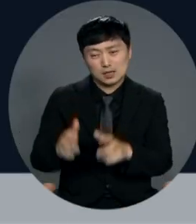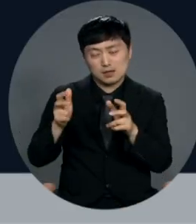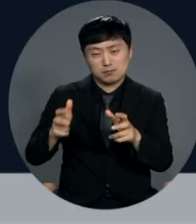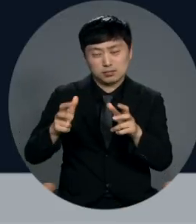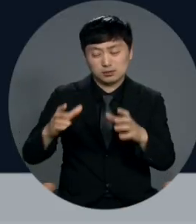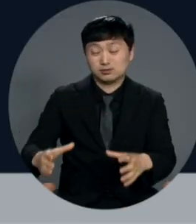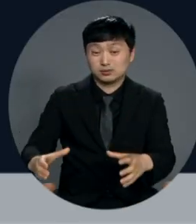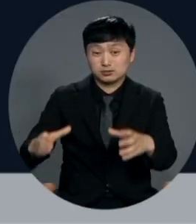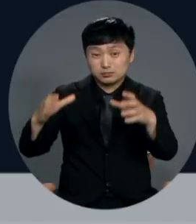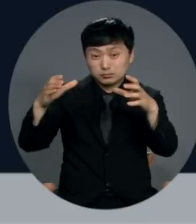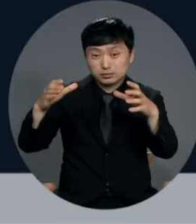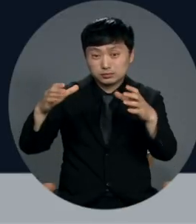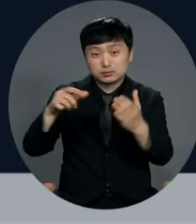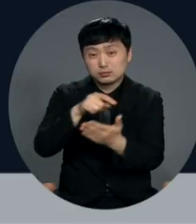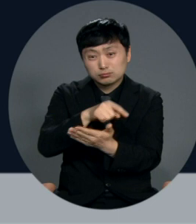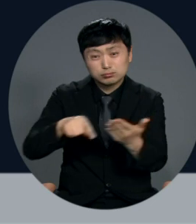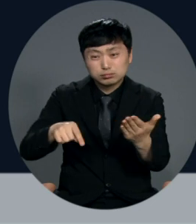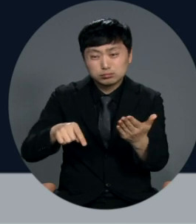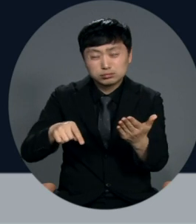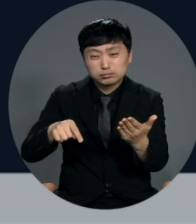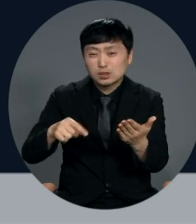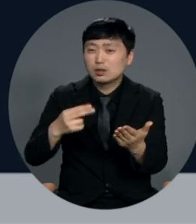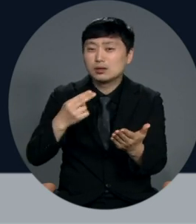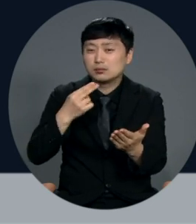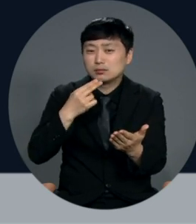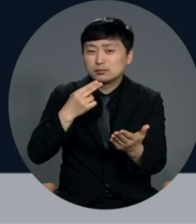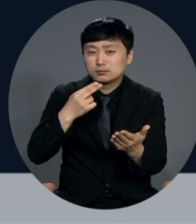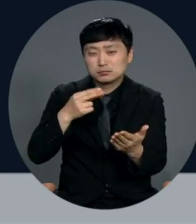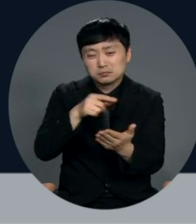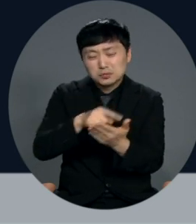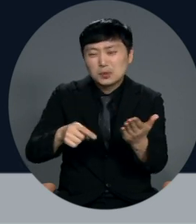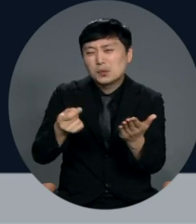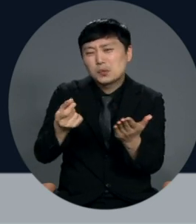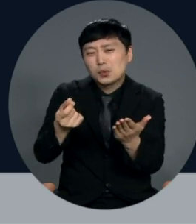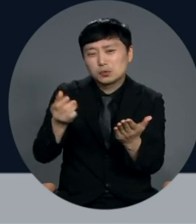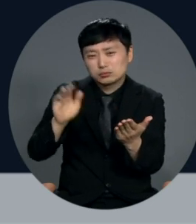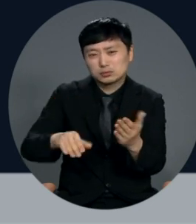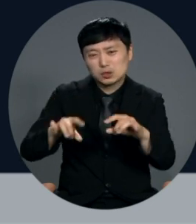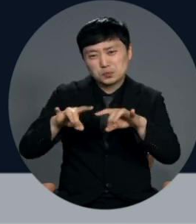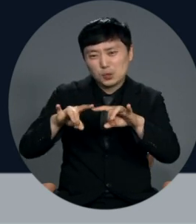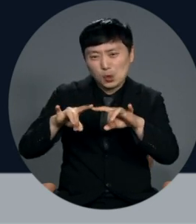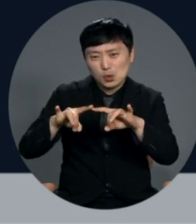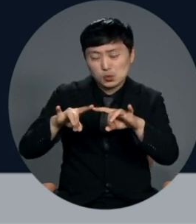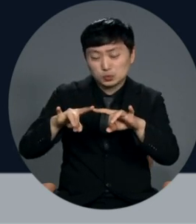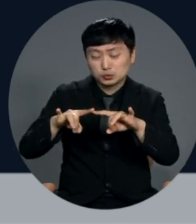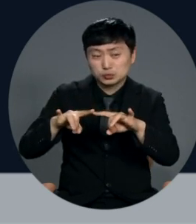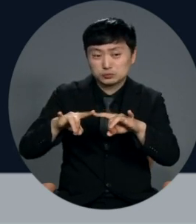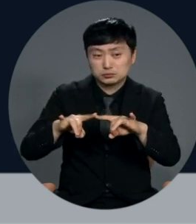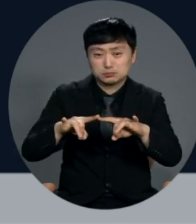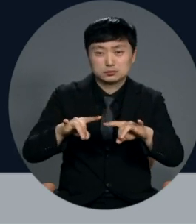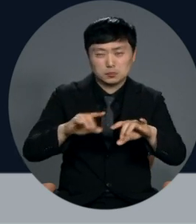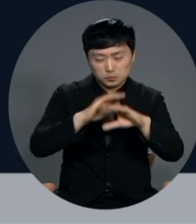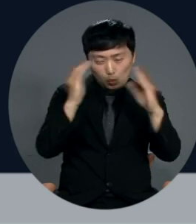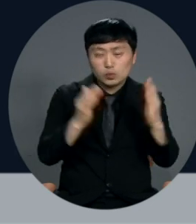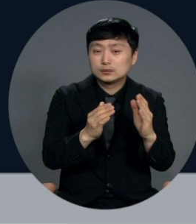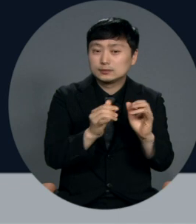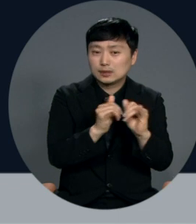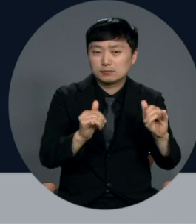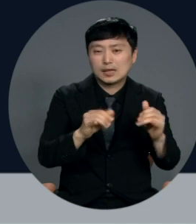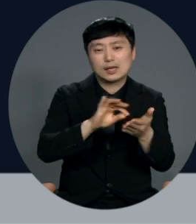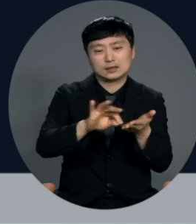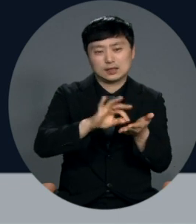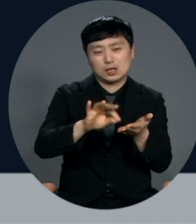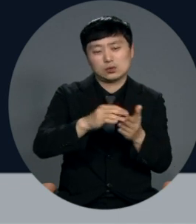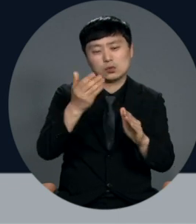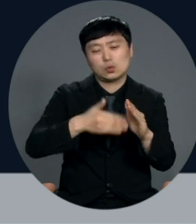들어와서 피해는 없잖아 피해는 있을 수 있거든요이 전력이라는게 전체적으로 전국민이 다 써야 되고 떤